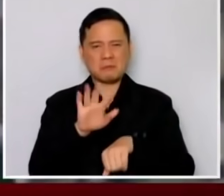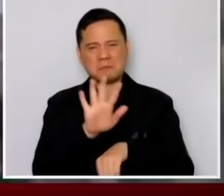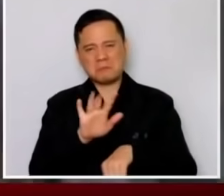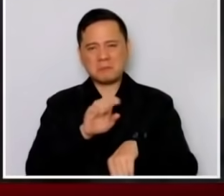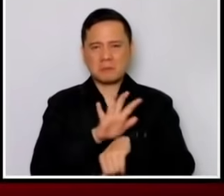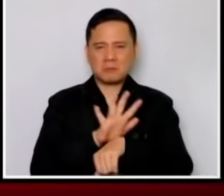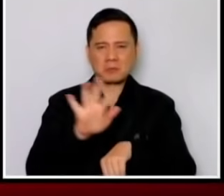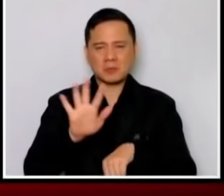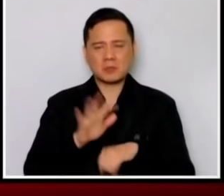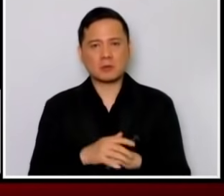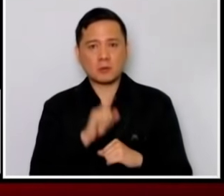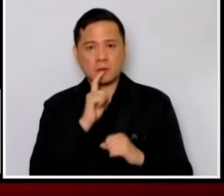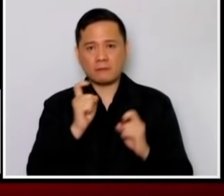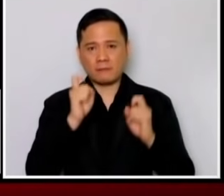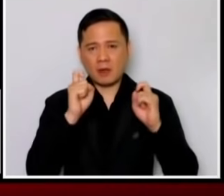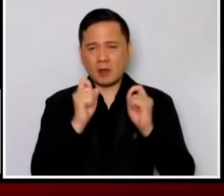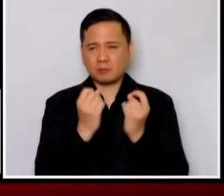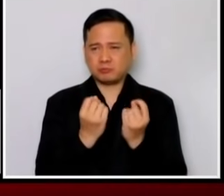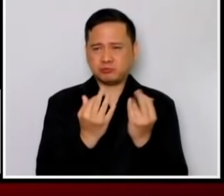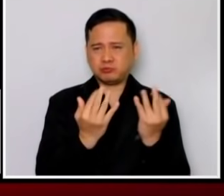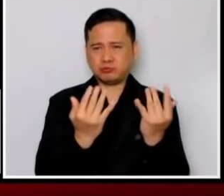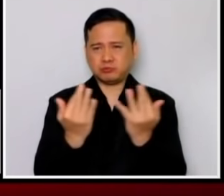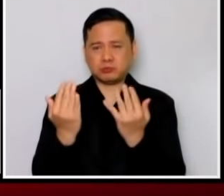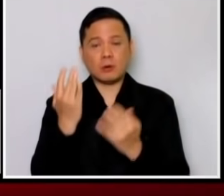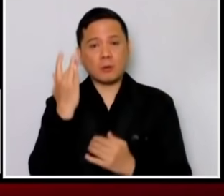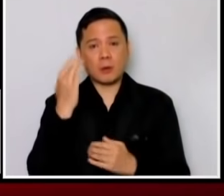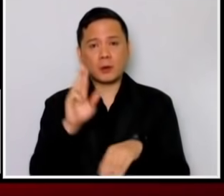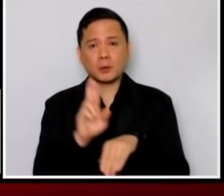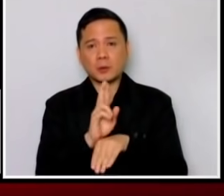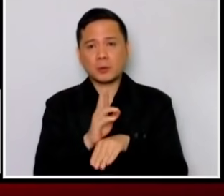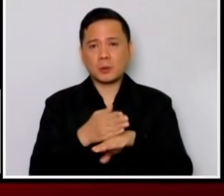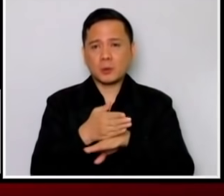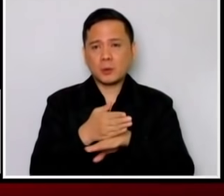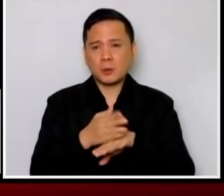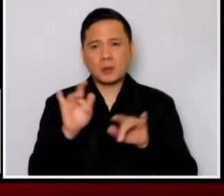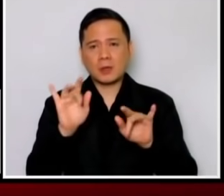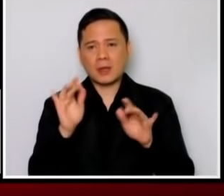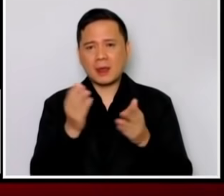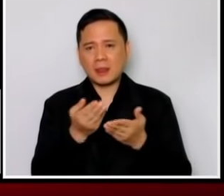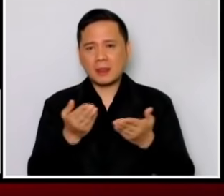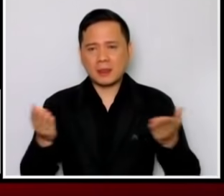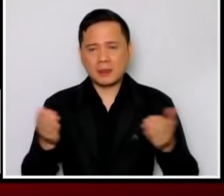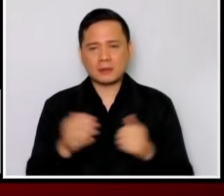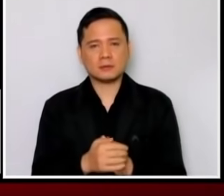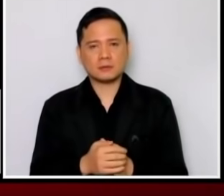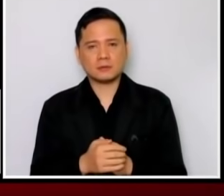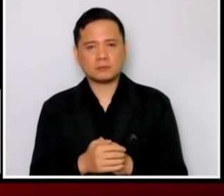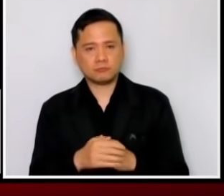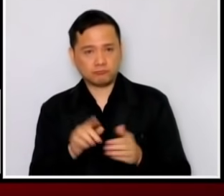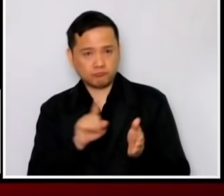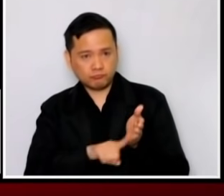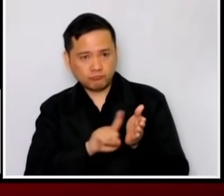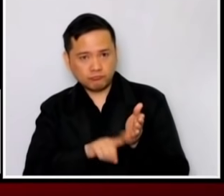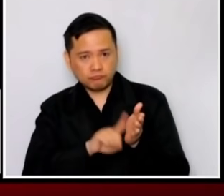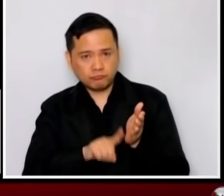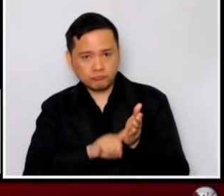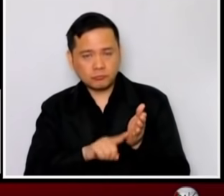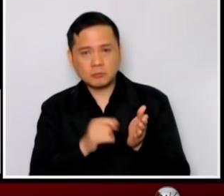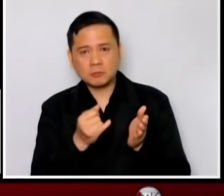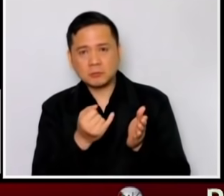ang mga bahay. Inaalam na ng Bureau of Fire Protection ang halaga ng pinsala at kung may nasaktan sa sunog.